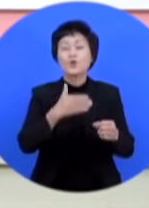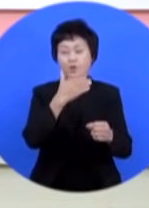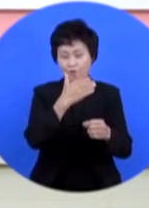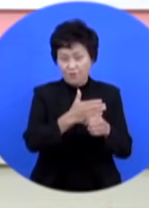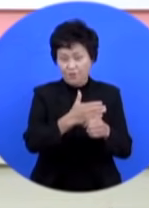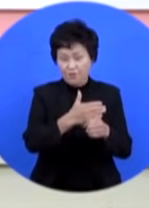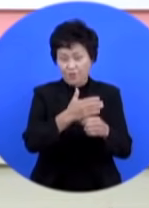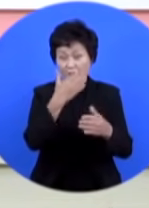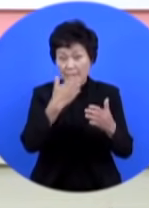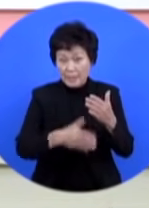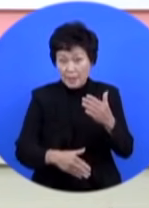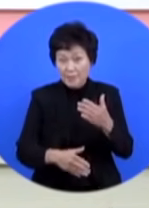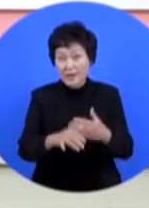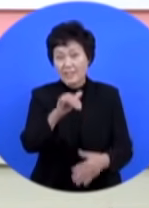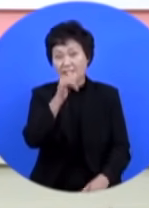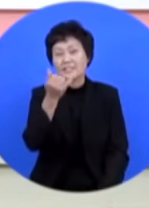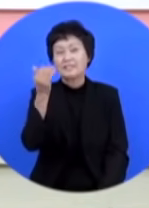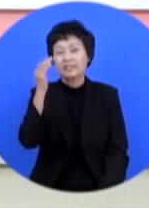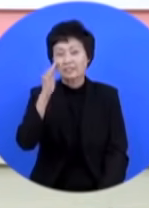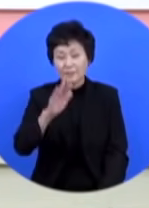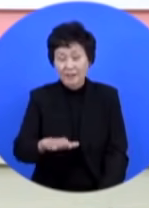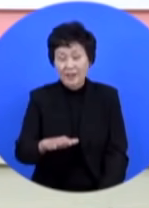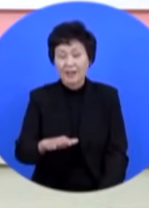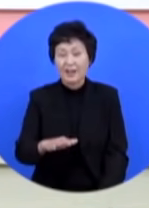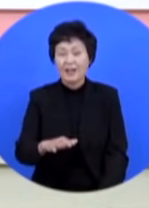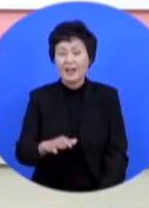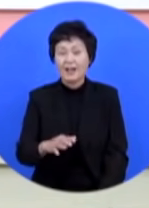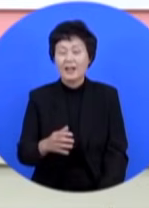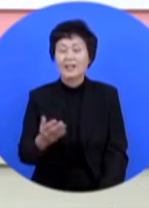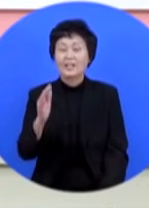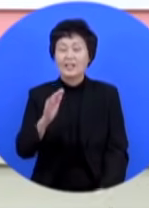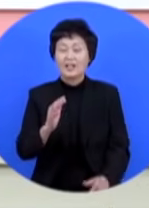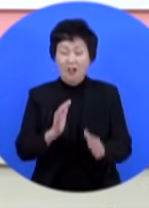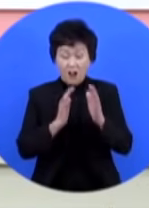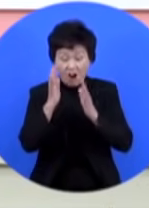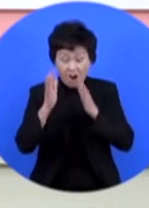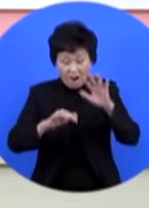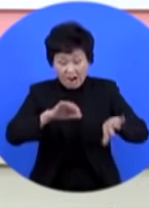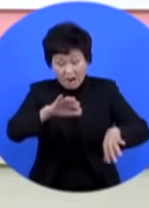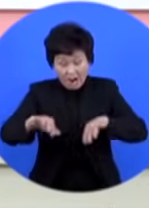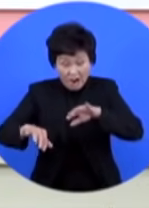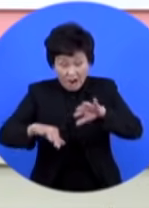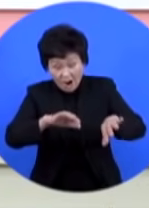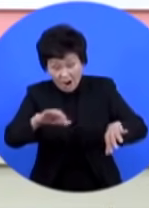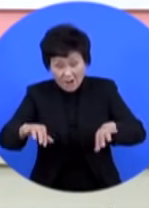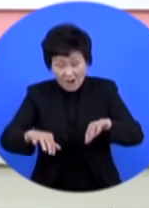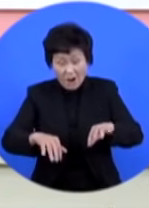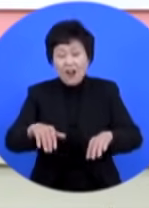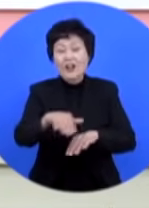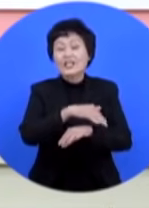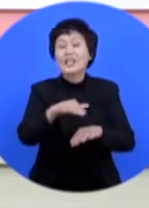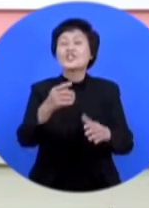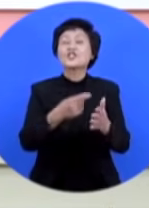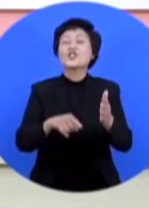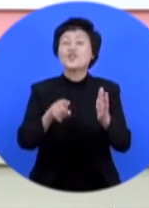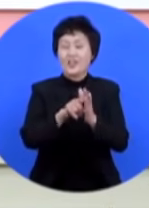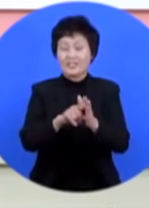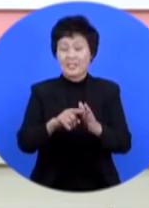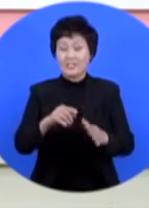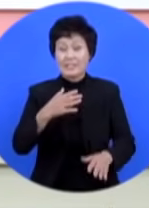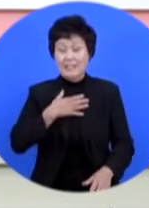그렇지만은 이 그래도 정글의 험한 길을 다니기 위해서는 두 다리에 아직 힘이 남아 있을 때에